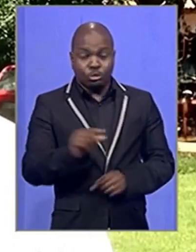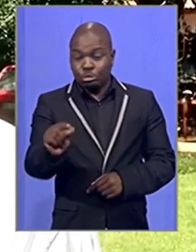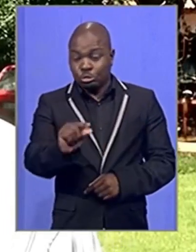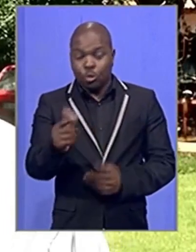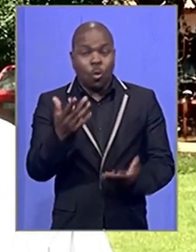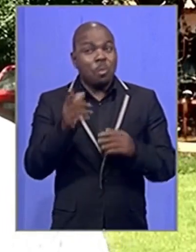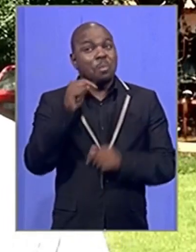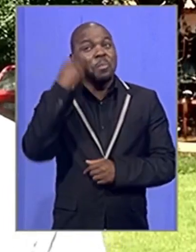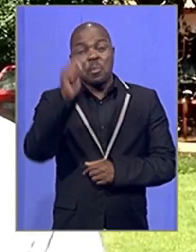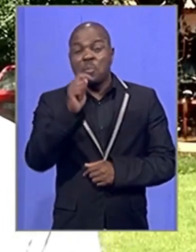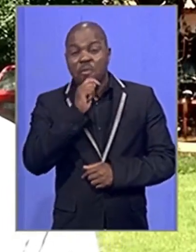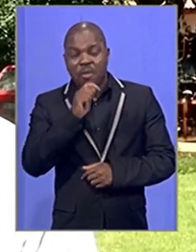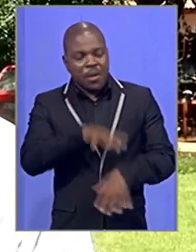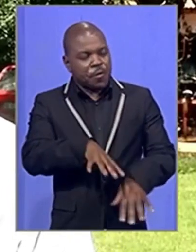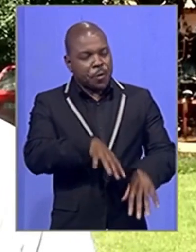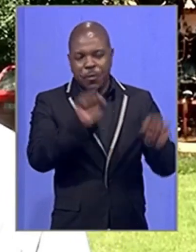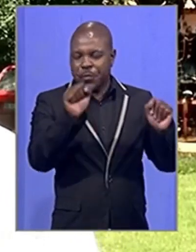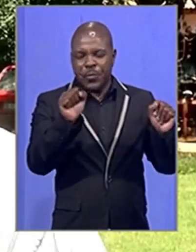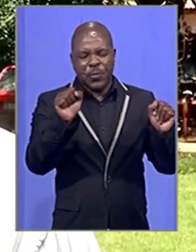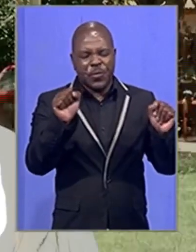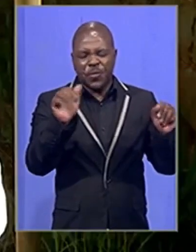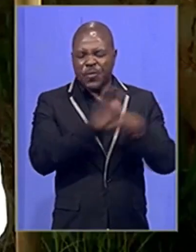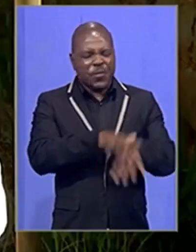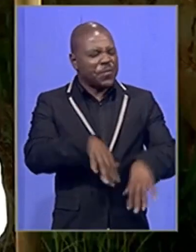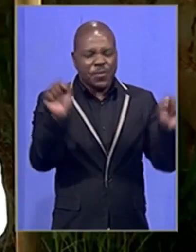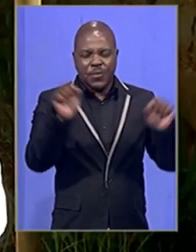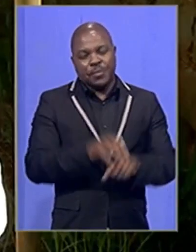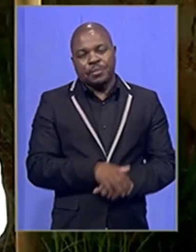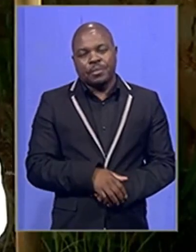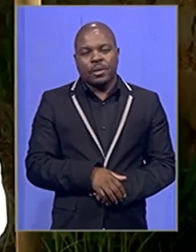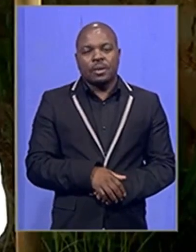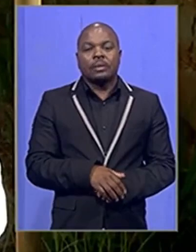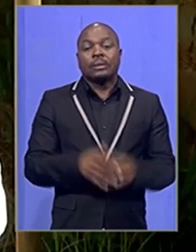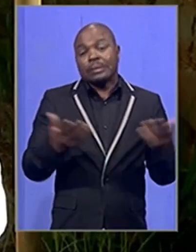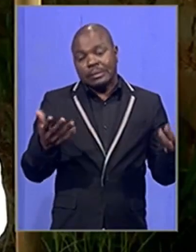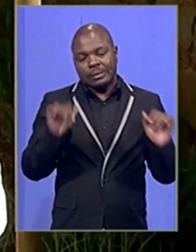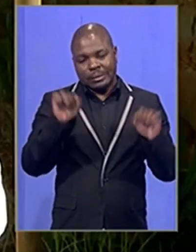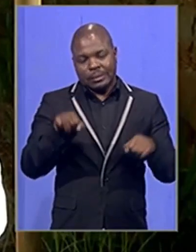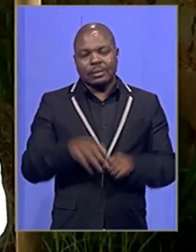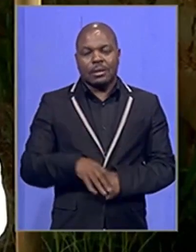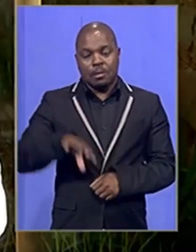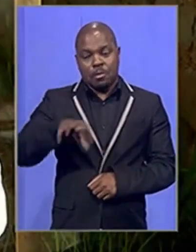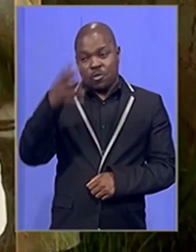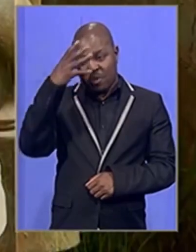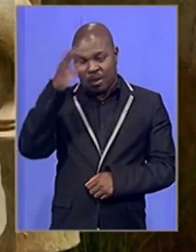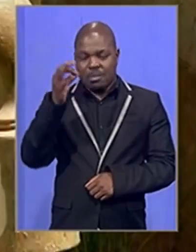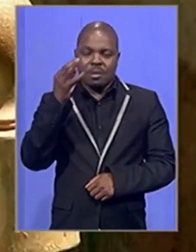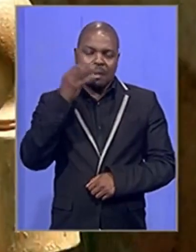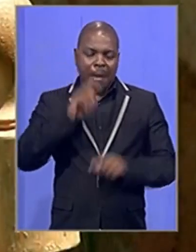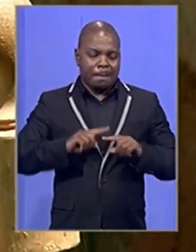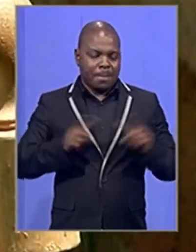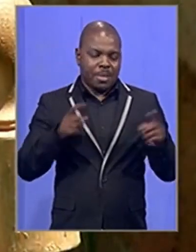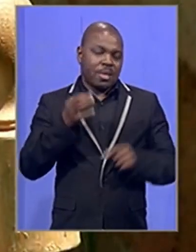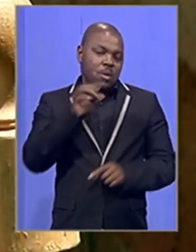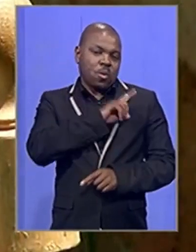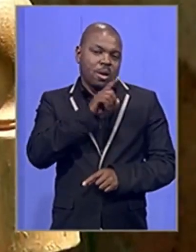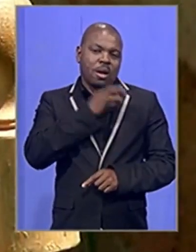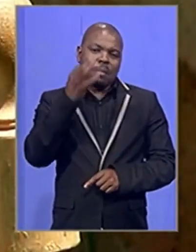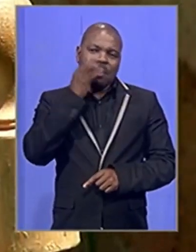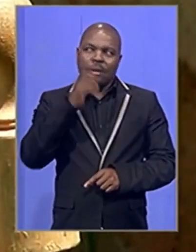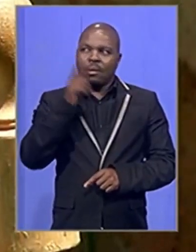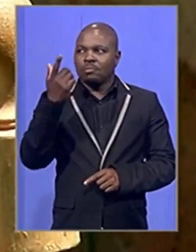ka mosophakela a tla ba seo gotlhe. Le fa go ntse jalo, puso ya porofense e ganetse dipego tsa gore e paletswe ke go